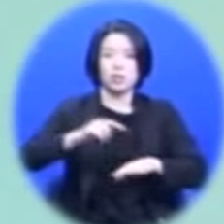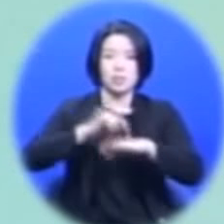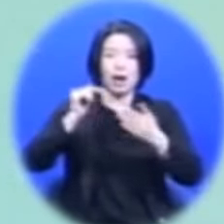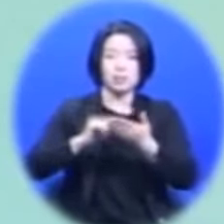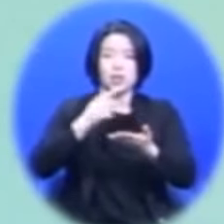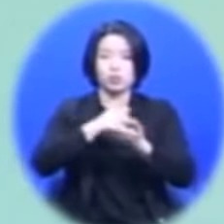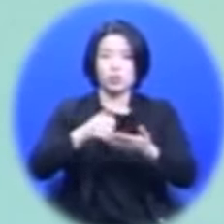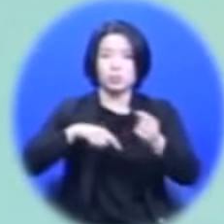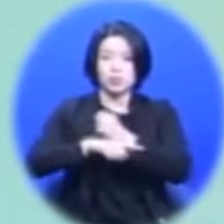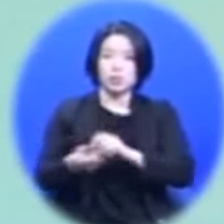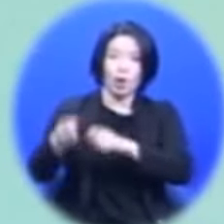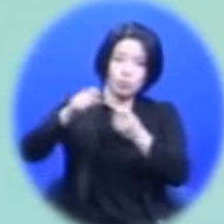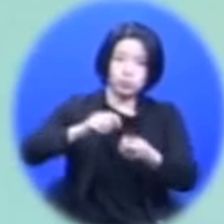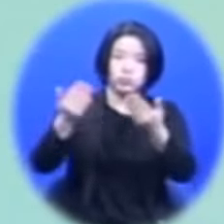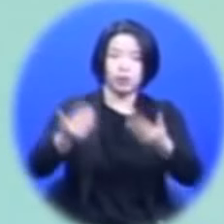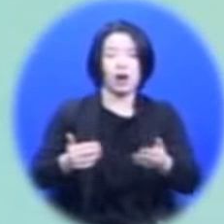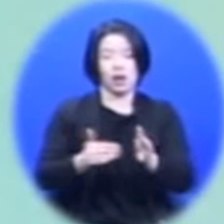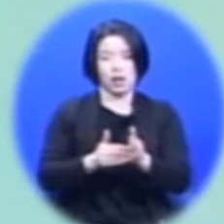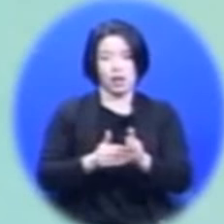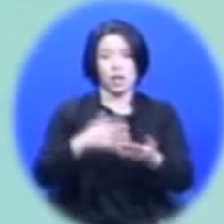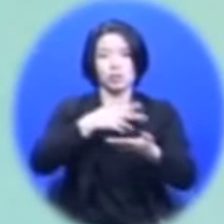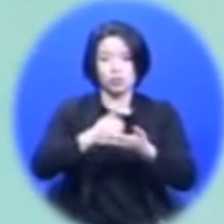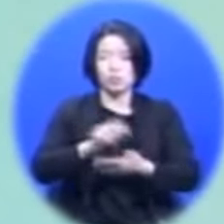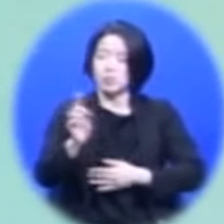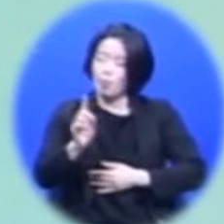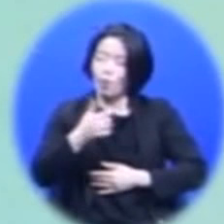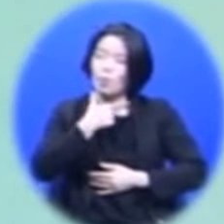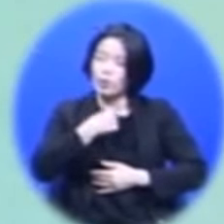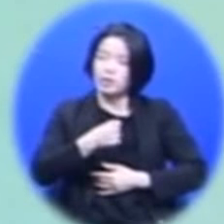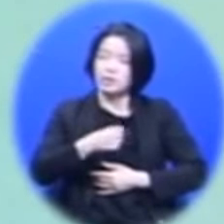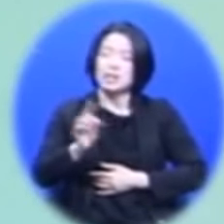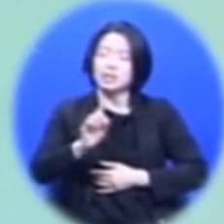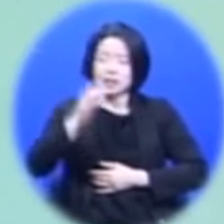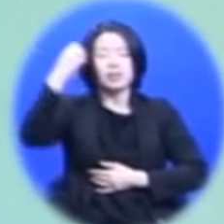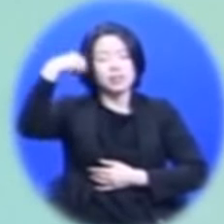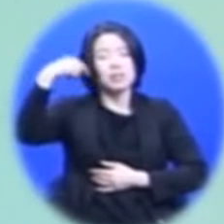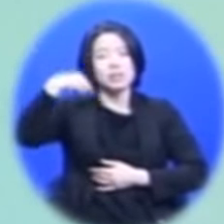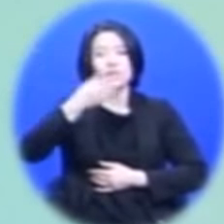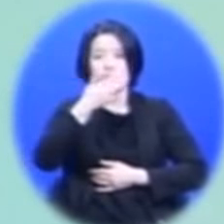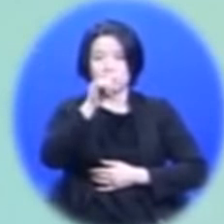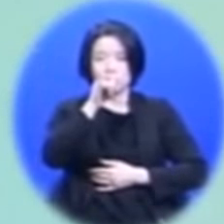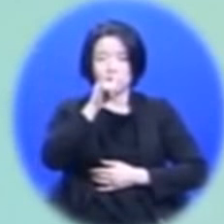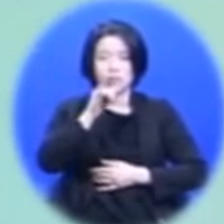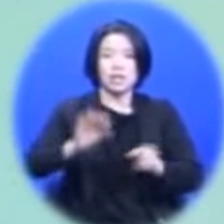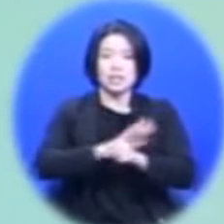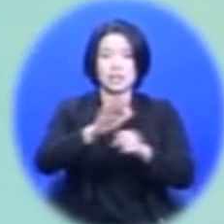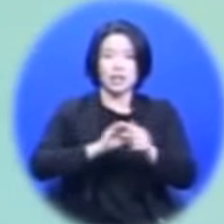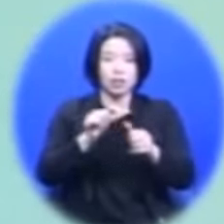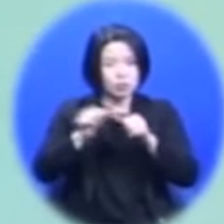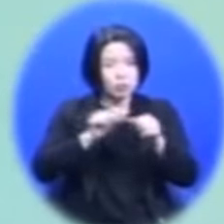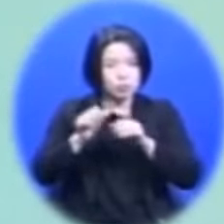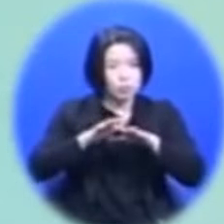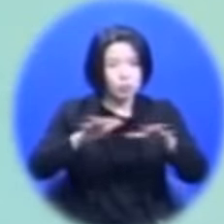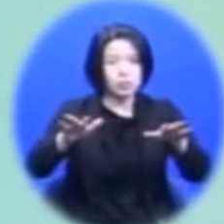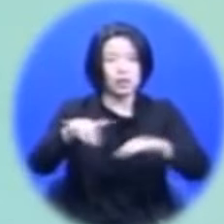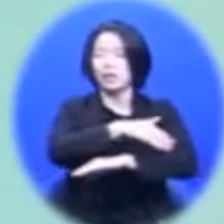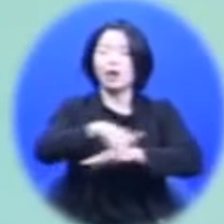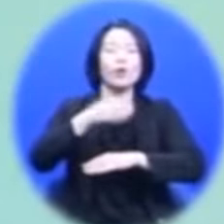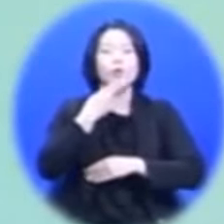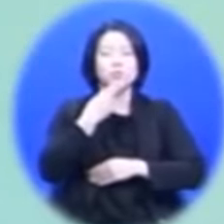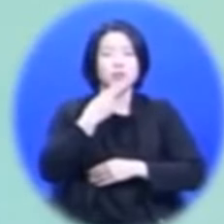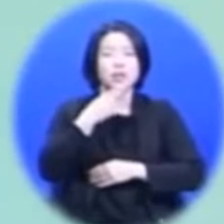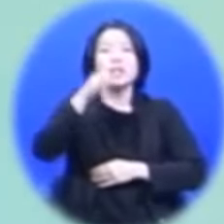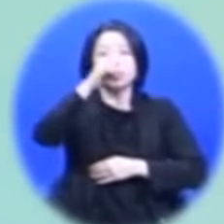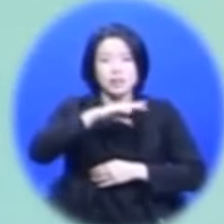뜻을 부어주십니다. 주님이 뭘 원하시는지 그냥 느낍니다. 사랑으로 소문날 계획 없어요.